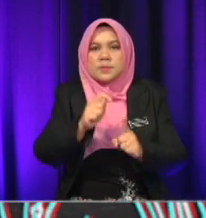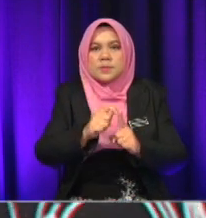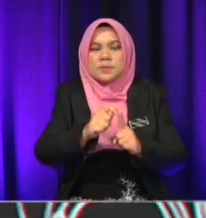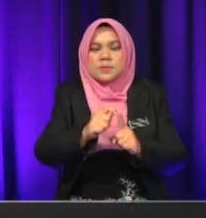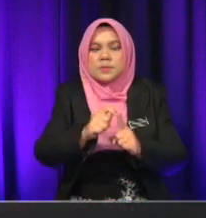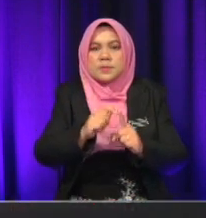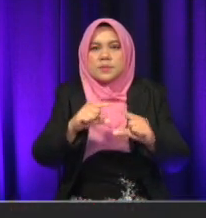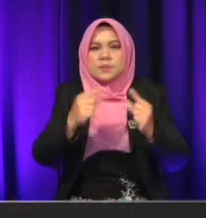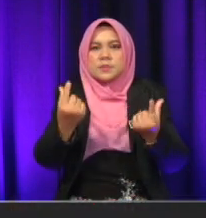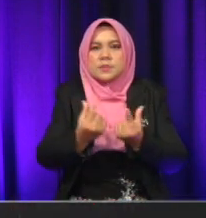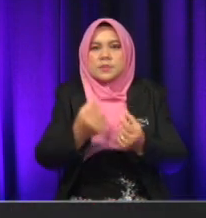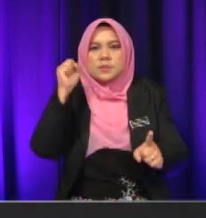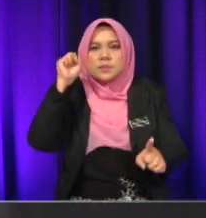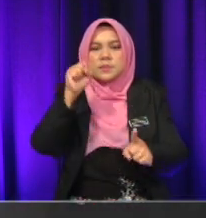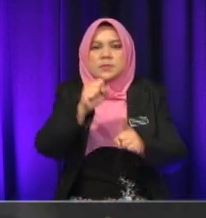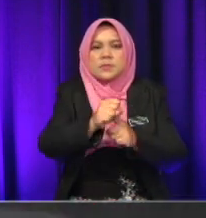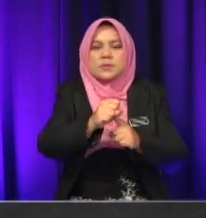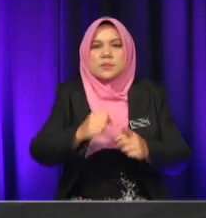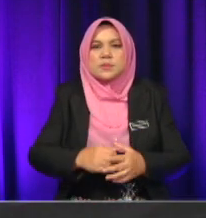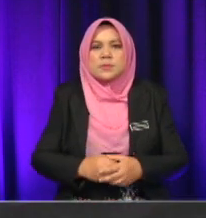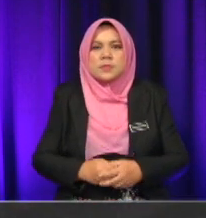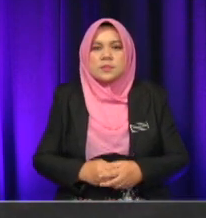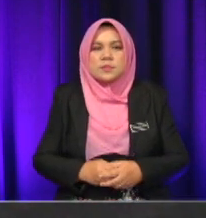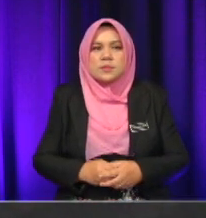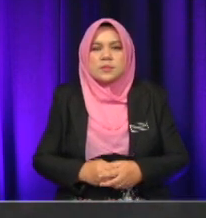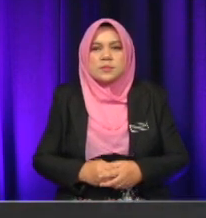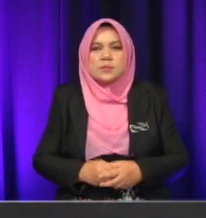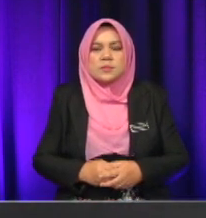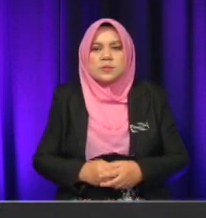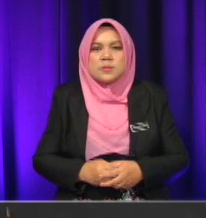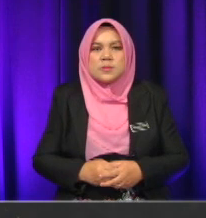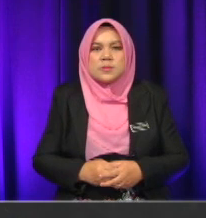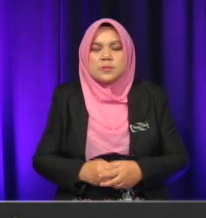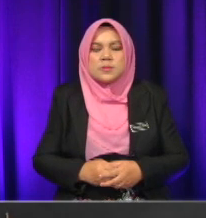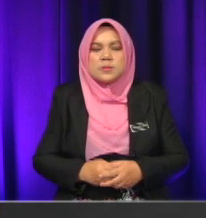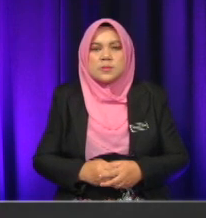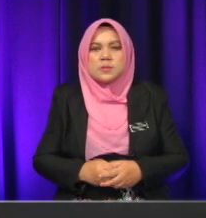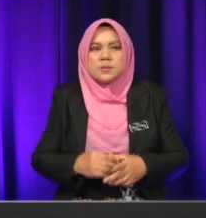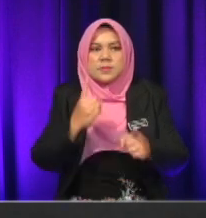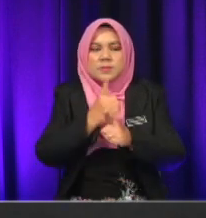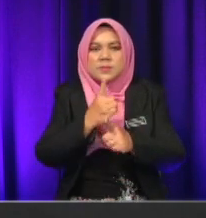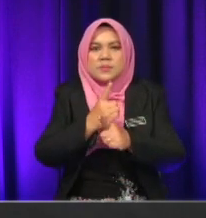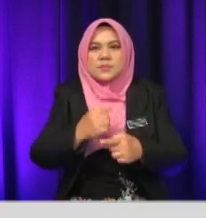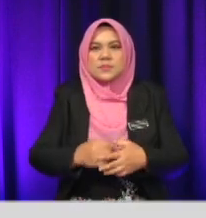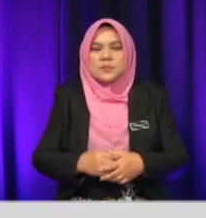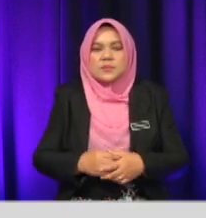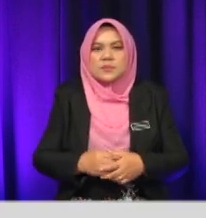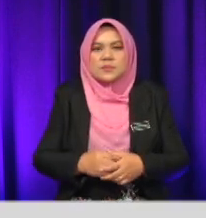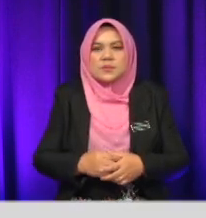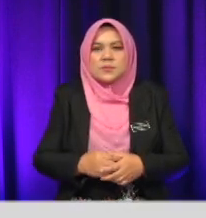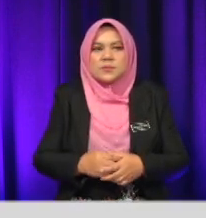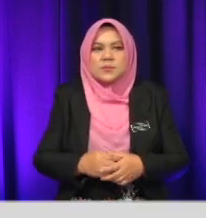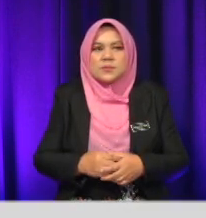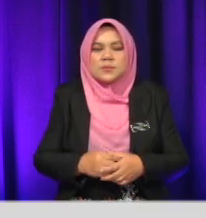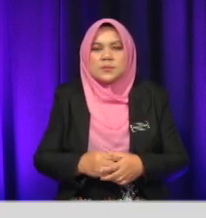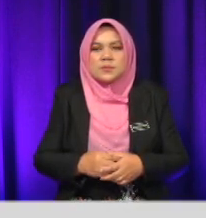golongan sasaran cikgu. Betul lah Syafiqah. Betul? Alamak. Betul lah. Tengok jawapan cikgu